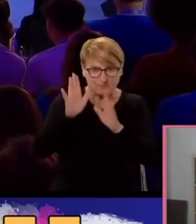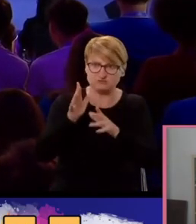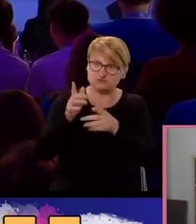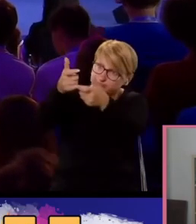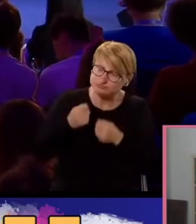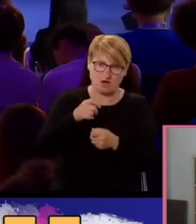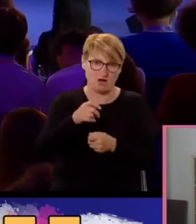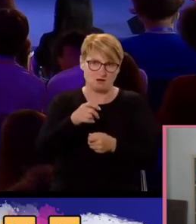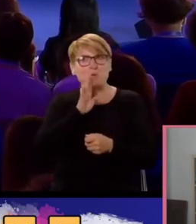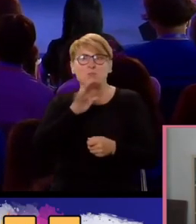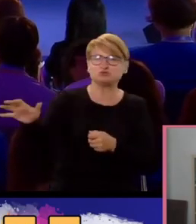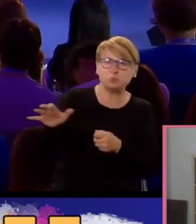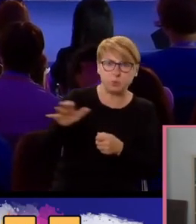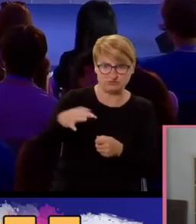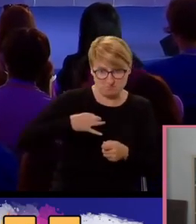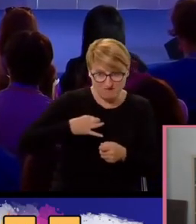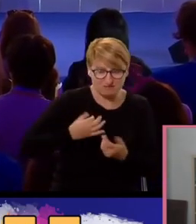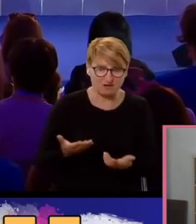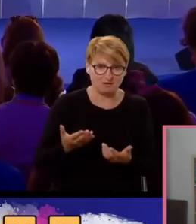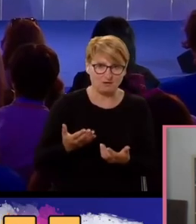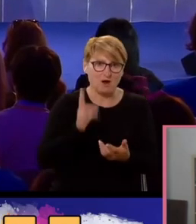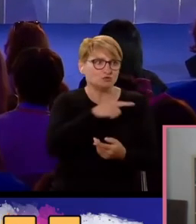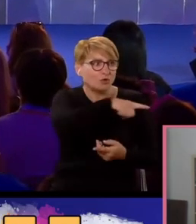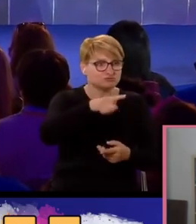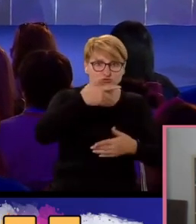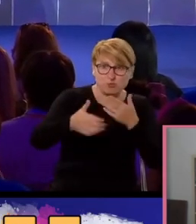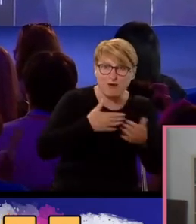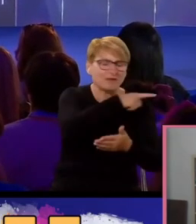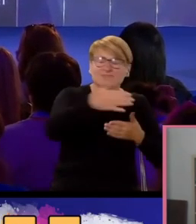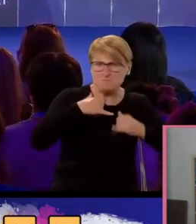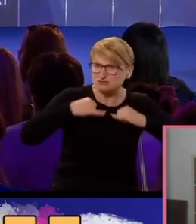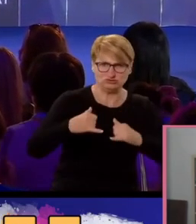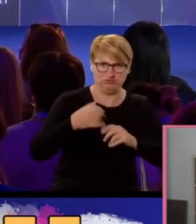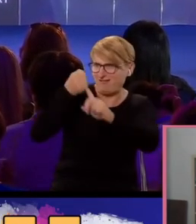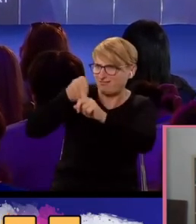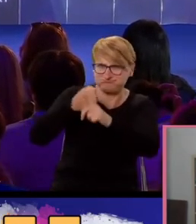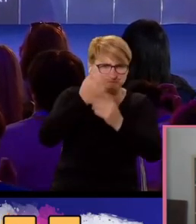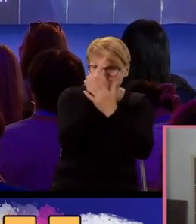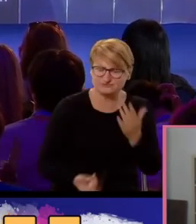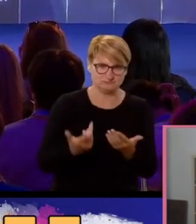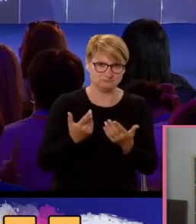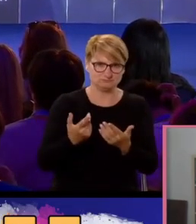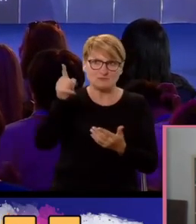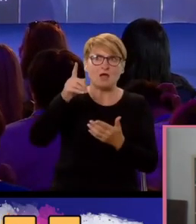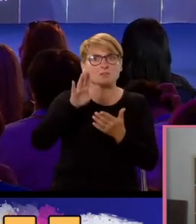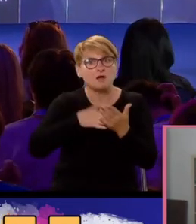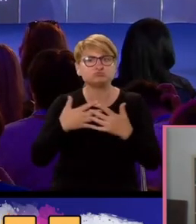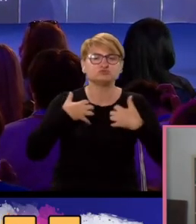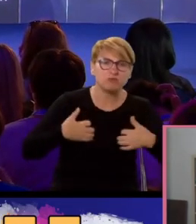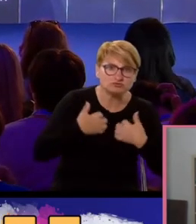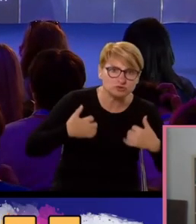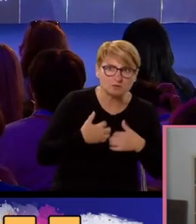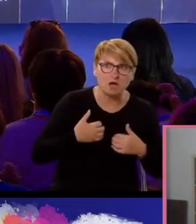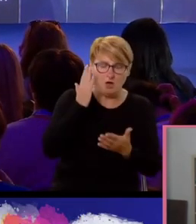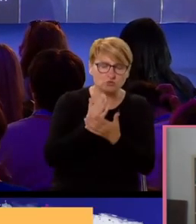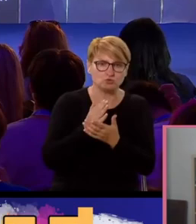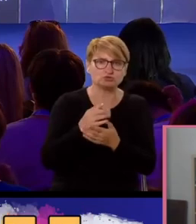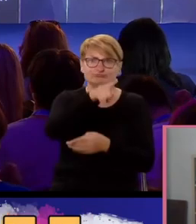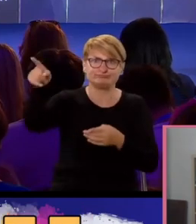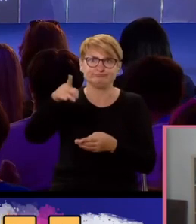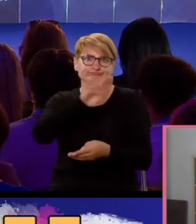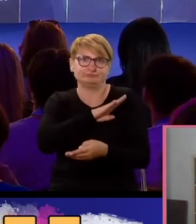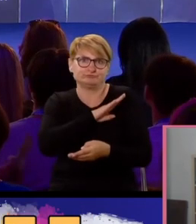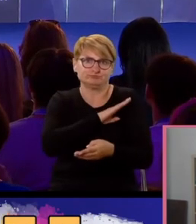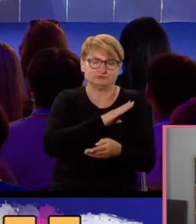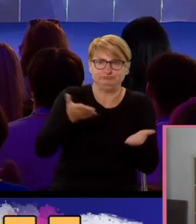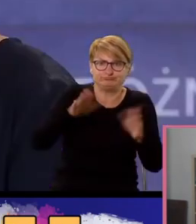i zagarnięta, ukradziona jako pierwsza. Słabsi w tym wyścigu nie mają szans. Ci najsłabsi, jakimi są zwierzęta, już się zaczęło wielkie wymieranie,